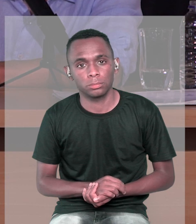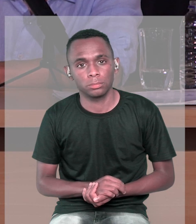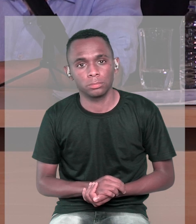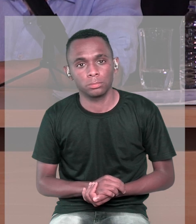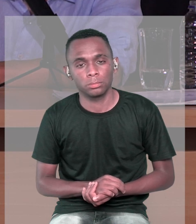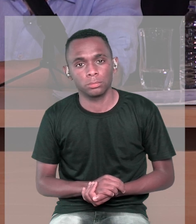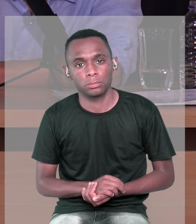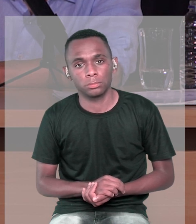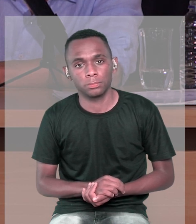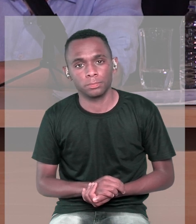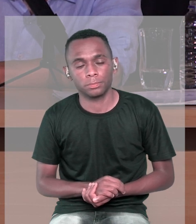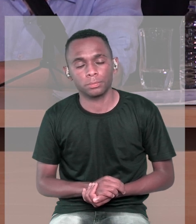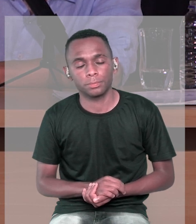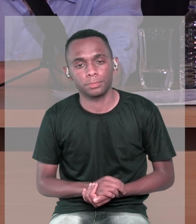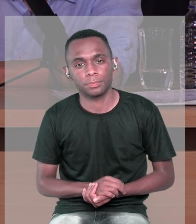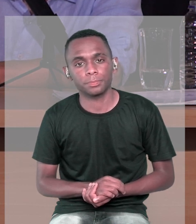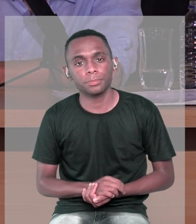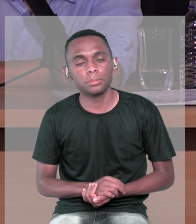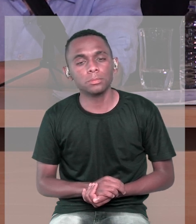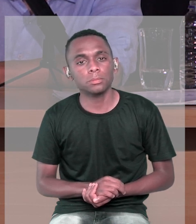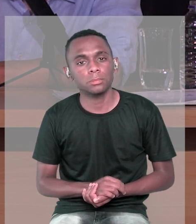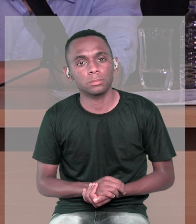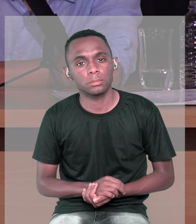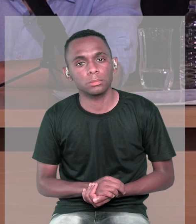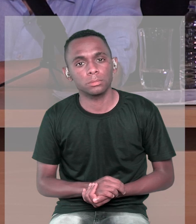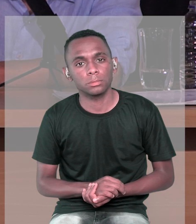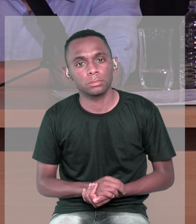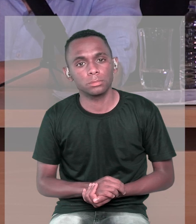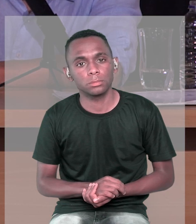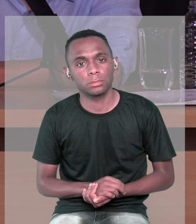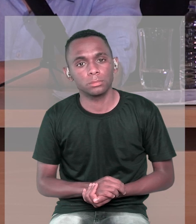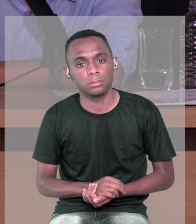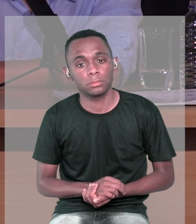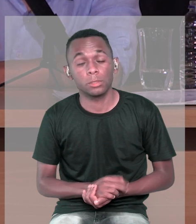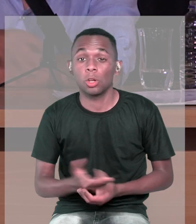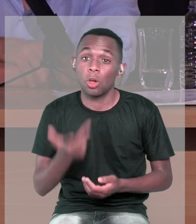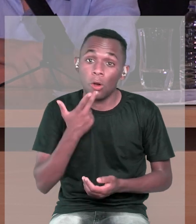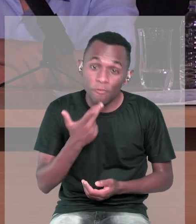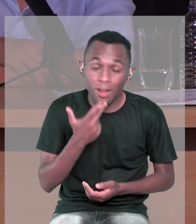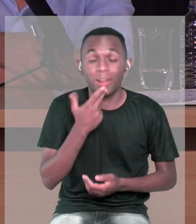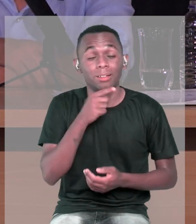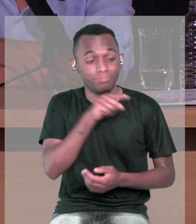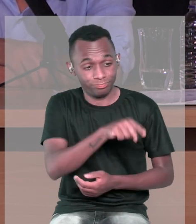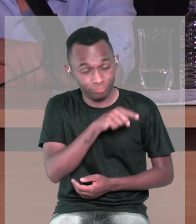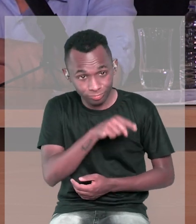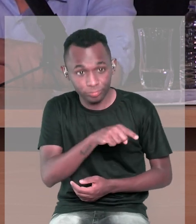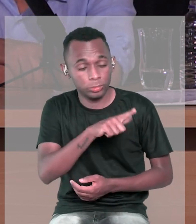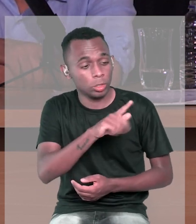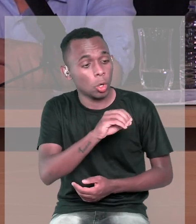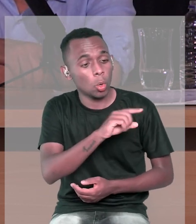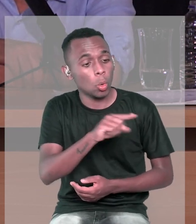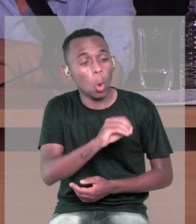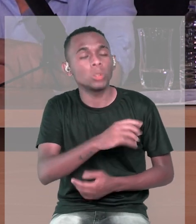propriétaire grâce à la misère de l'autre. O que eu estou falando de gozo é se sentir